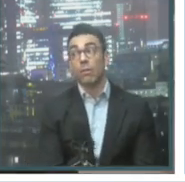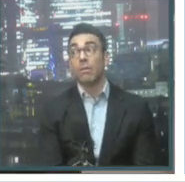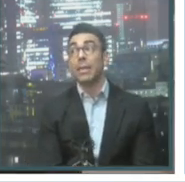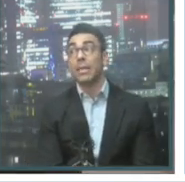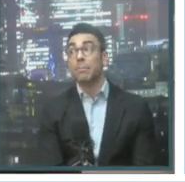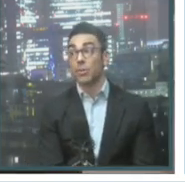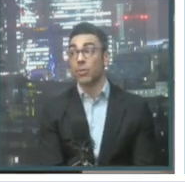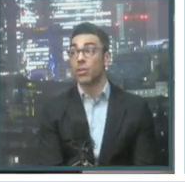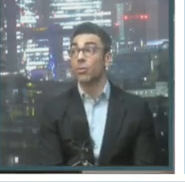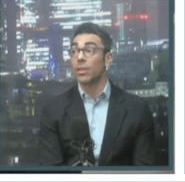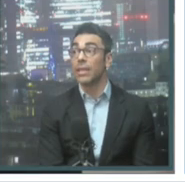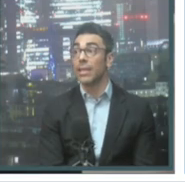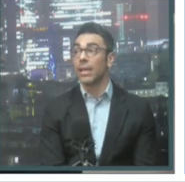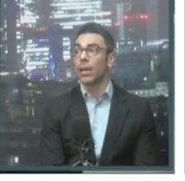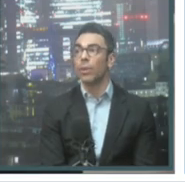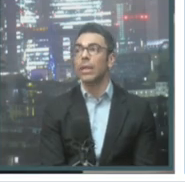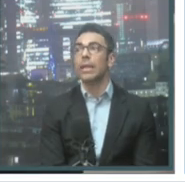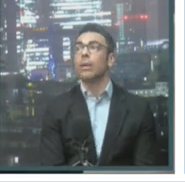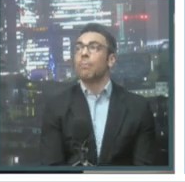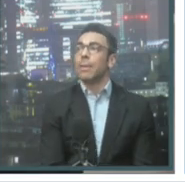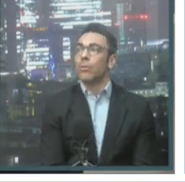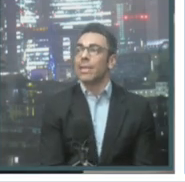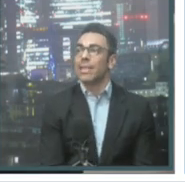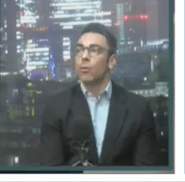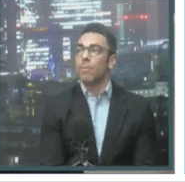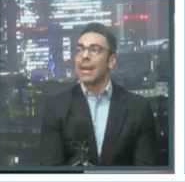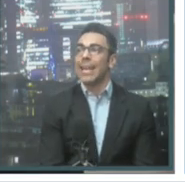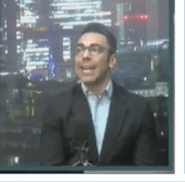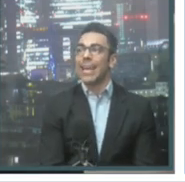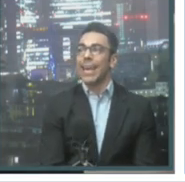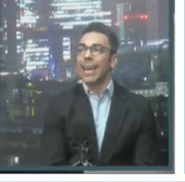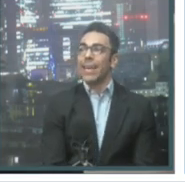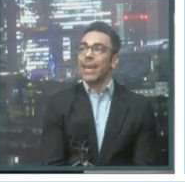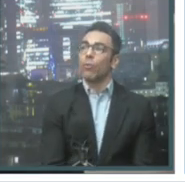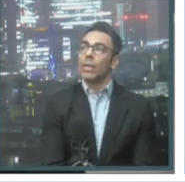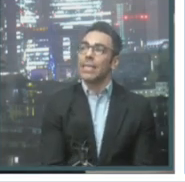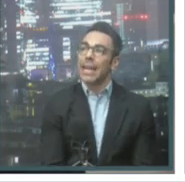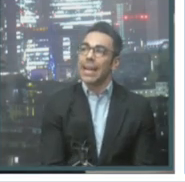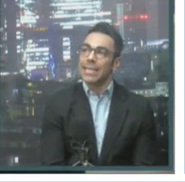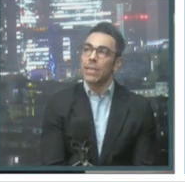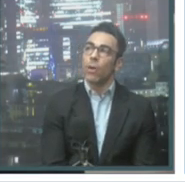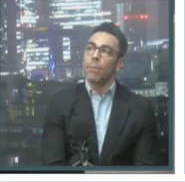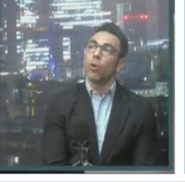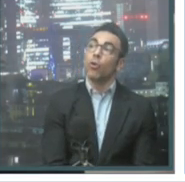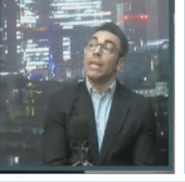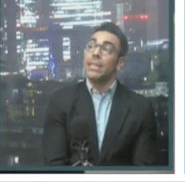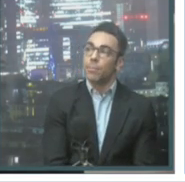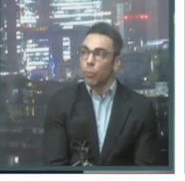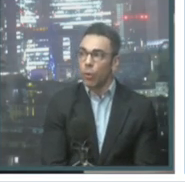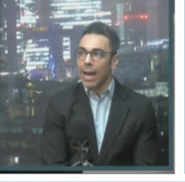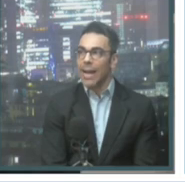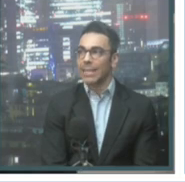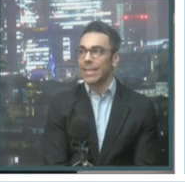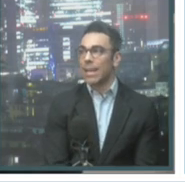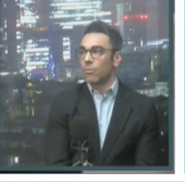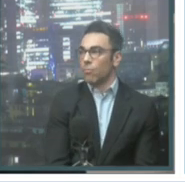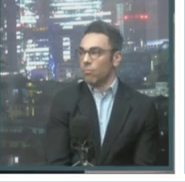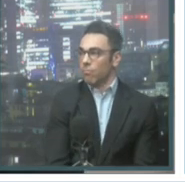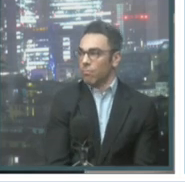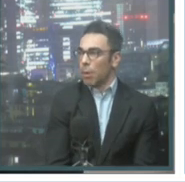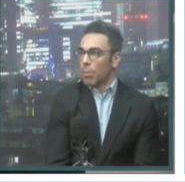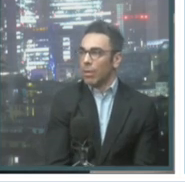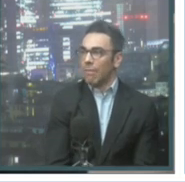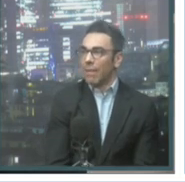appunto in una famiglia di persone sorde quindi penso che se è normale che utilizzare la lista in qualche modo di stura sia